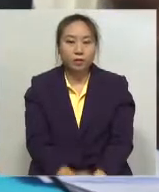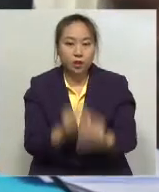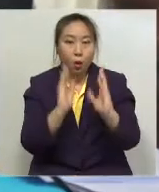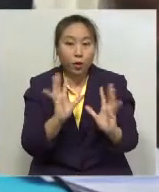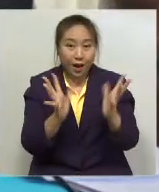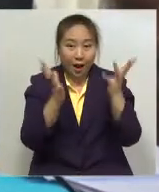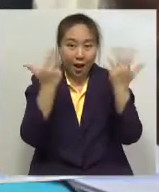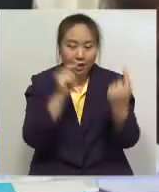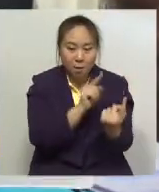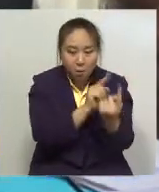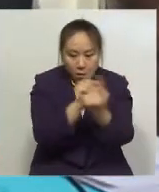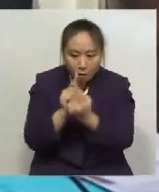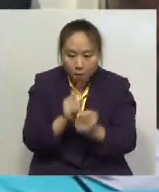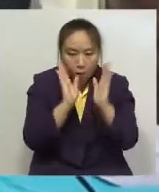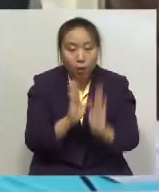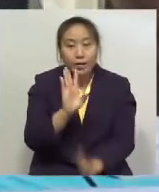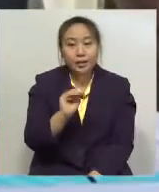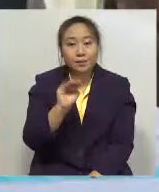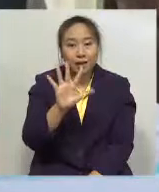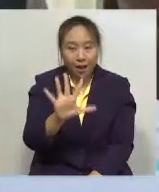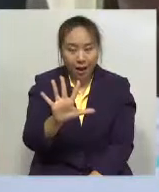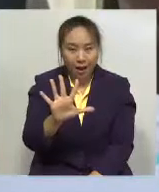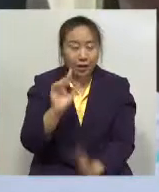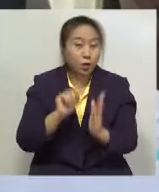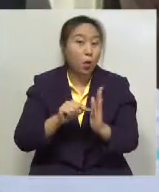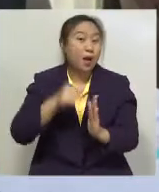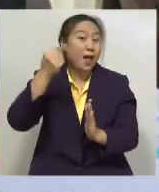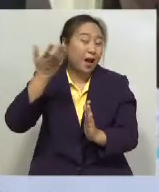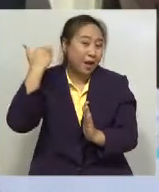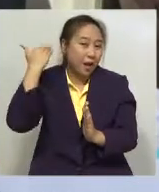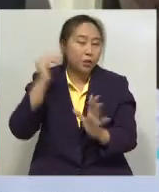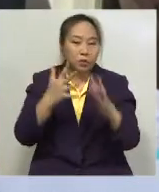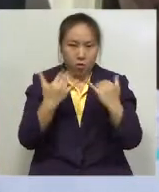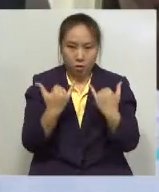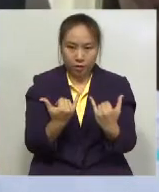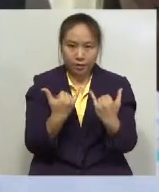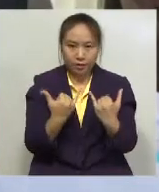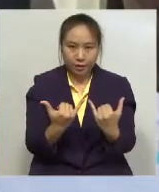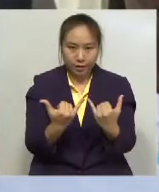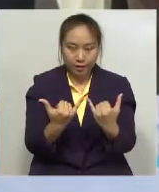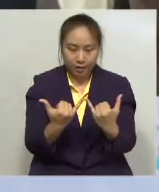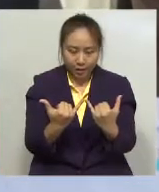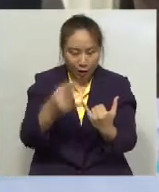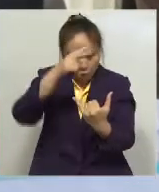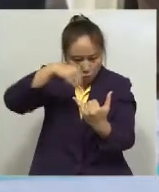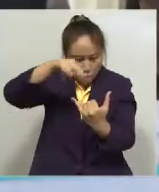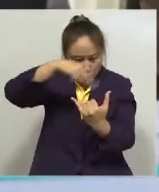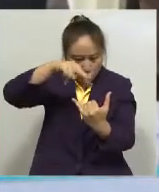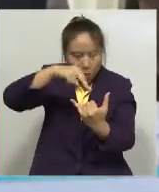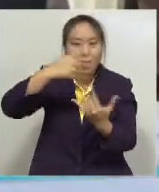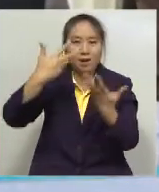ที่เจอ45คนในช่วงแรกนั้นขณะนี้เนี่ยเราได้พิสูจน์อัตลักษณ์เรียบร้